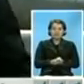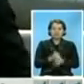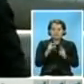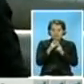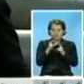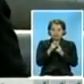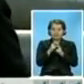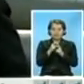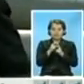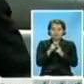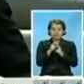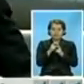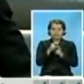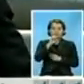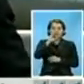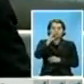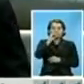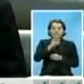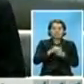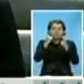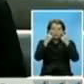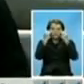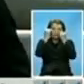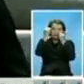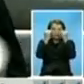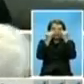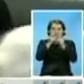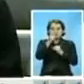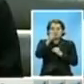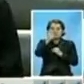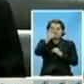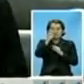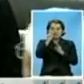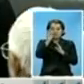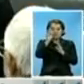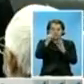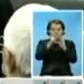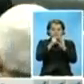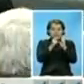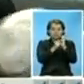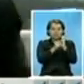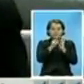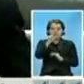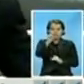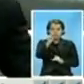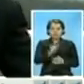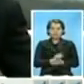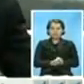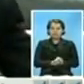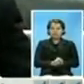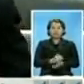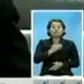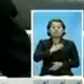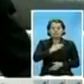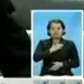าอะไรตาเขตาอะไรอีกระแตอะไรหลายๆอย่างตรงนี้ กระแตมีไฟที่จมูกเข้าไป ผมไม่ท